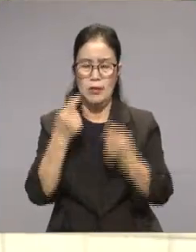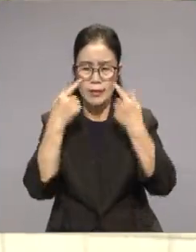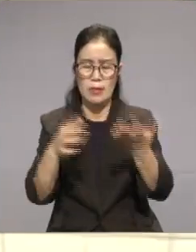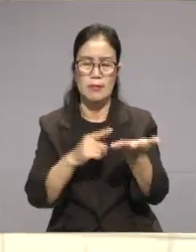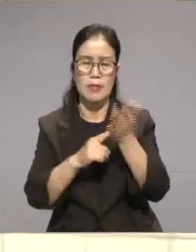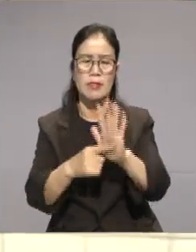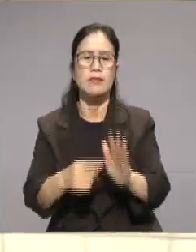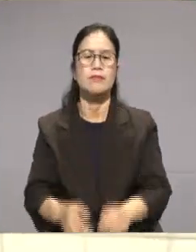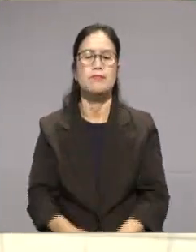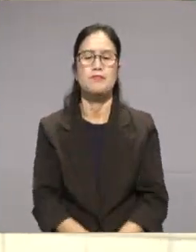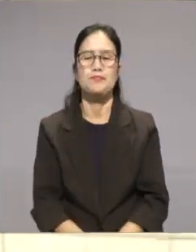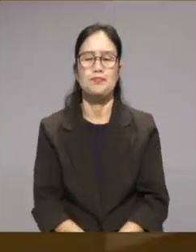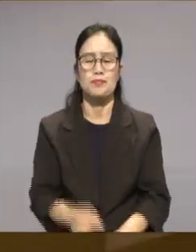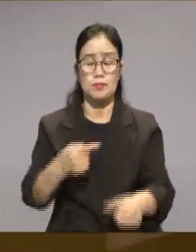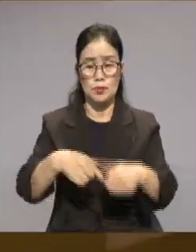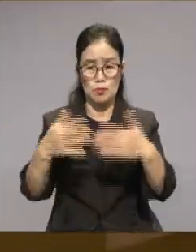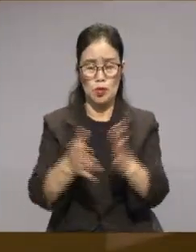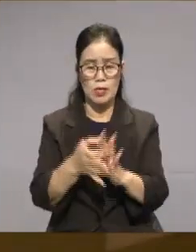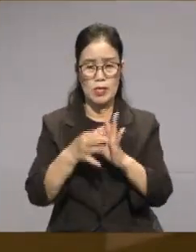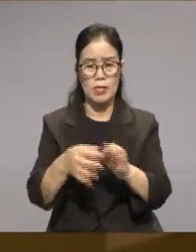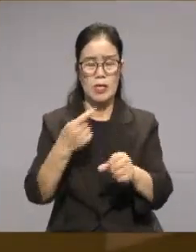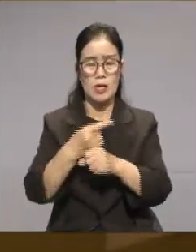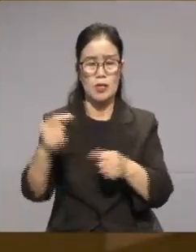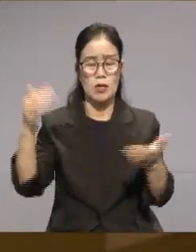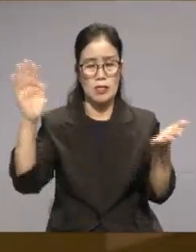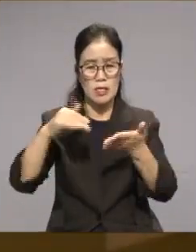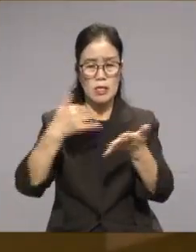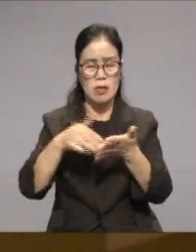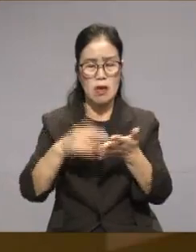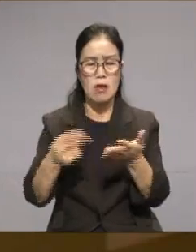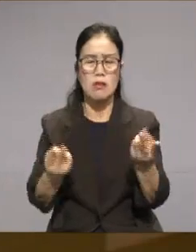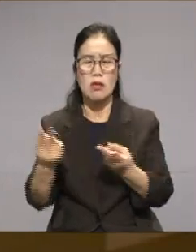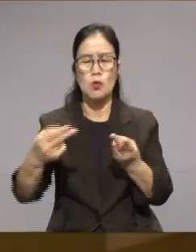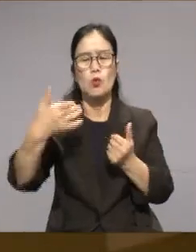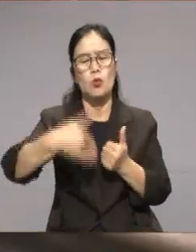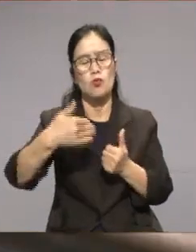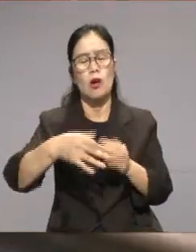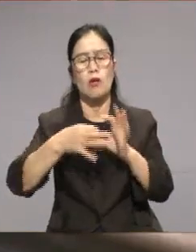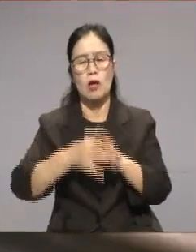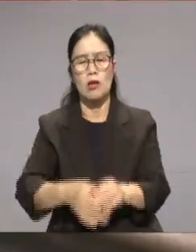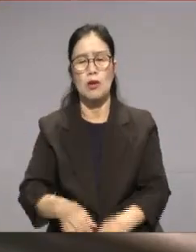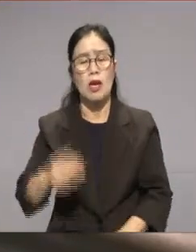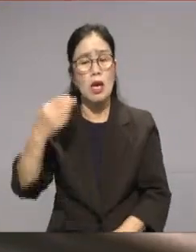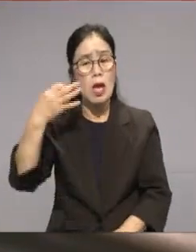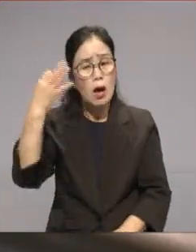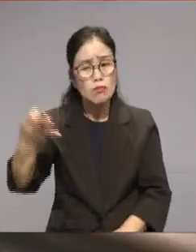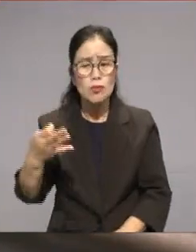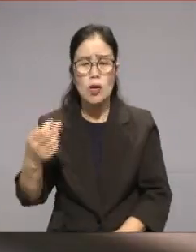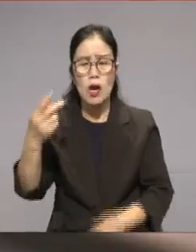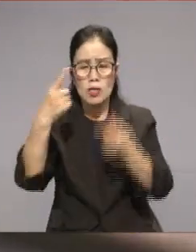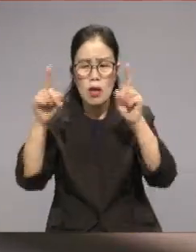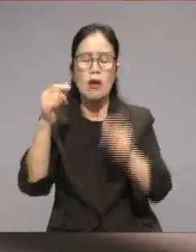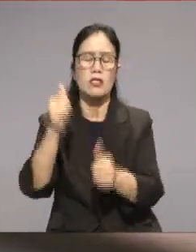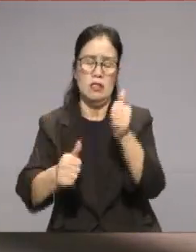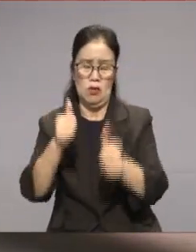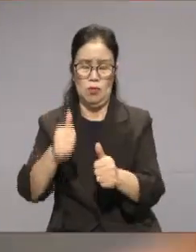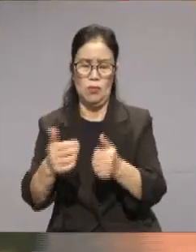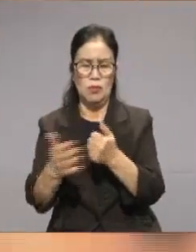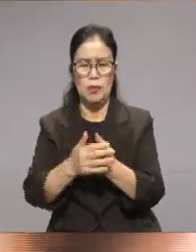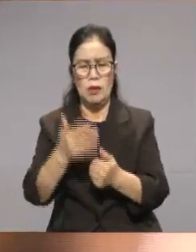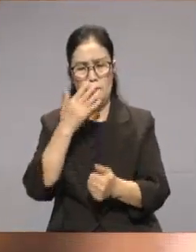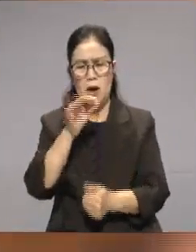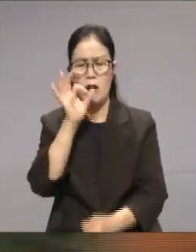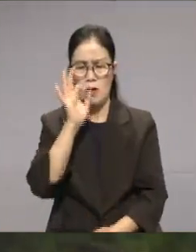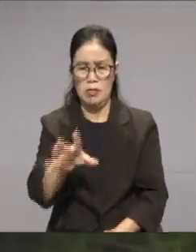박았습니다 교육부 관계자는 내년도 의대생 정원 재조정 요구와 관련해 다다음 주가 수능이라 ja 현실적으로 가능하지